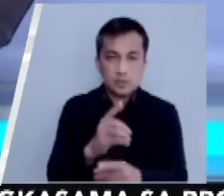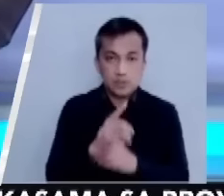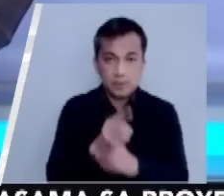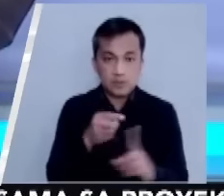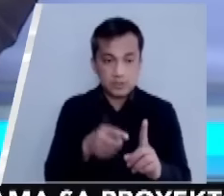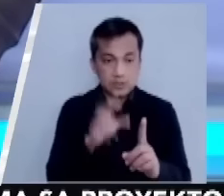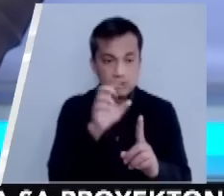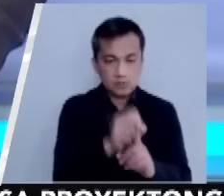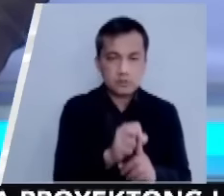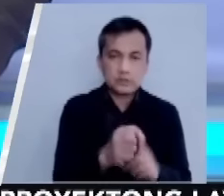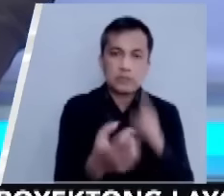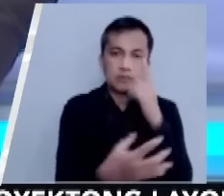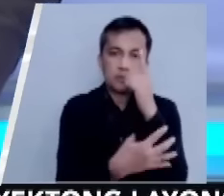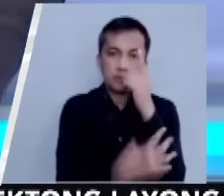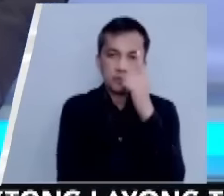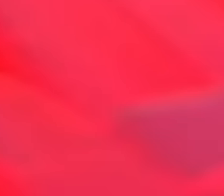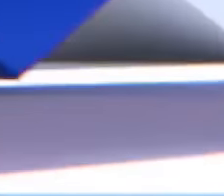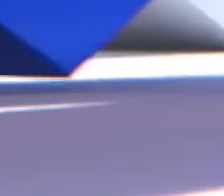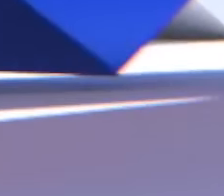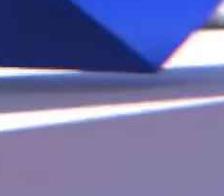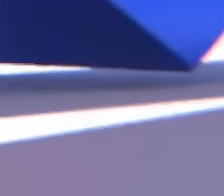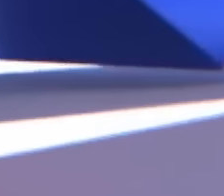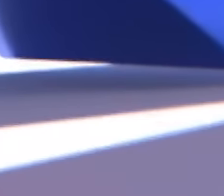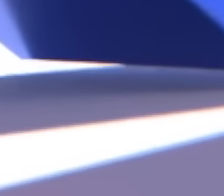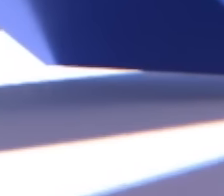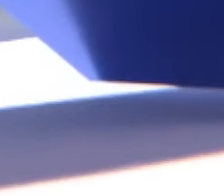kahirapan. Nakatutok si Jun Veneracion.